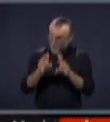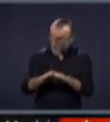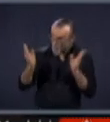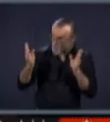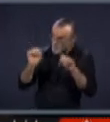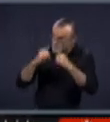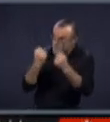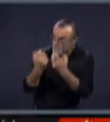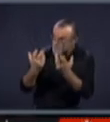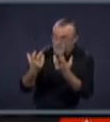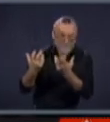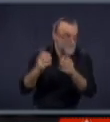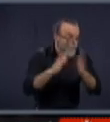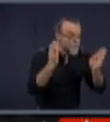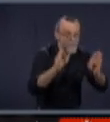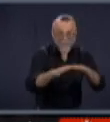de